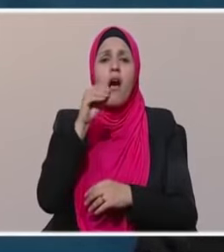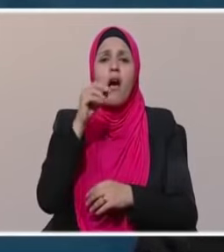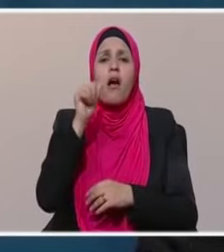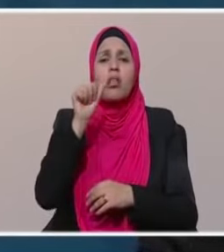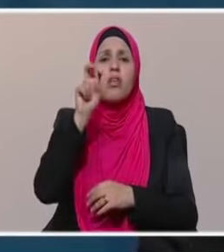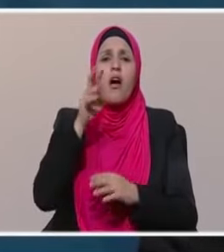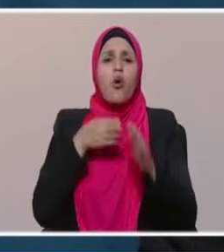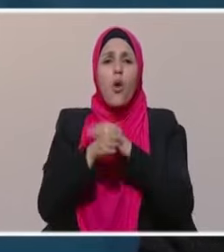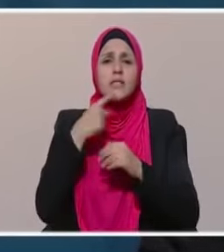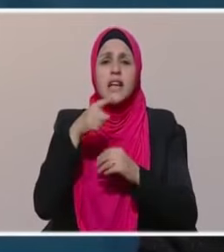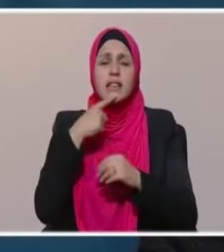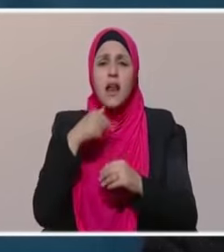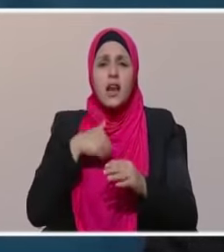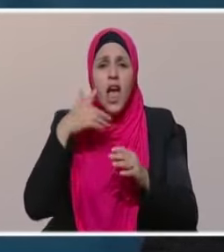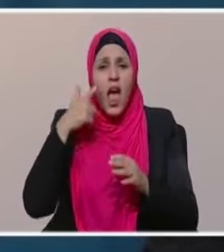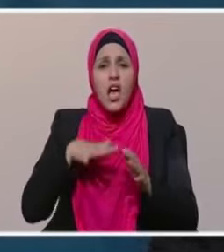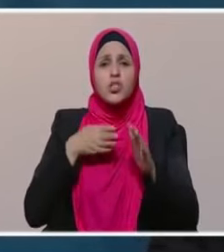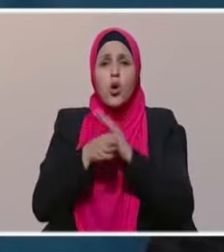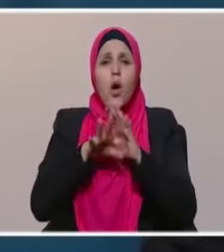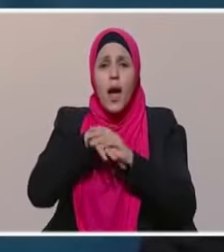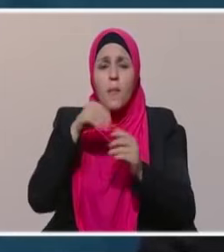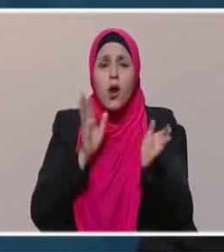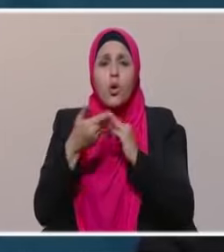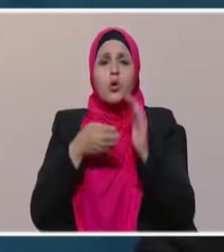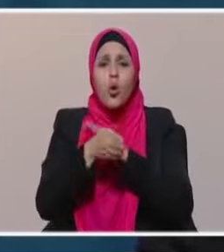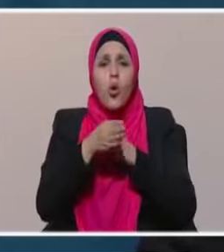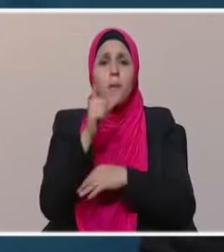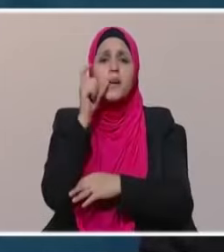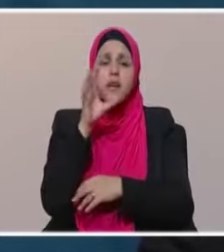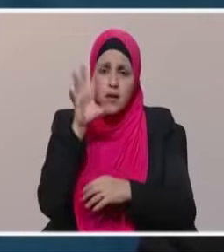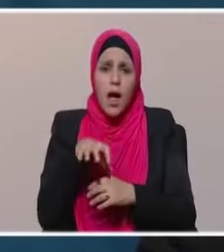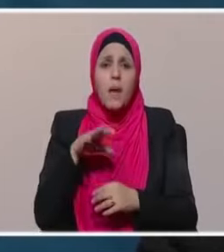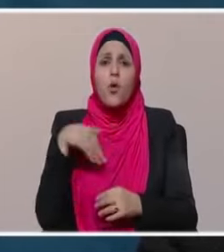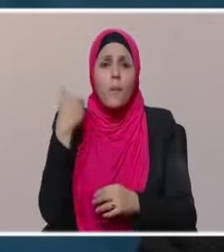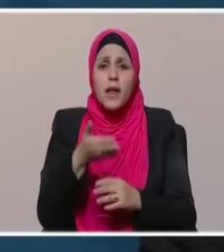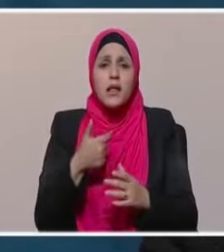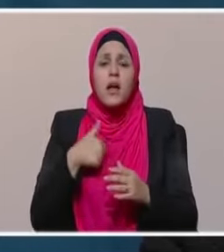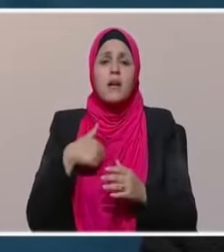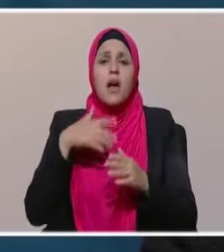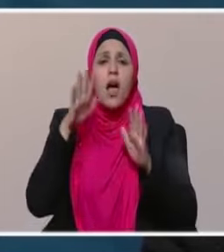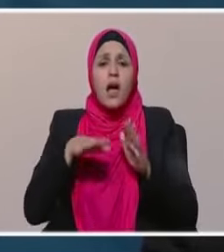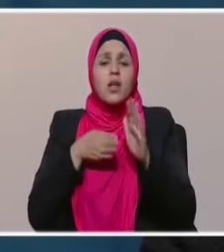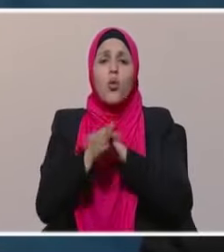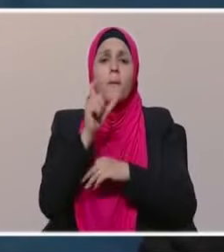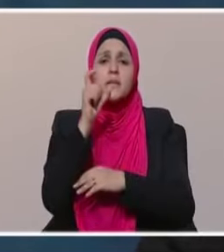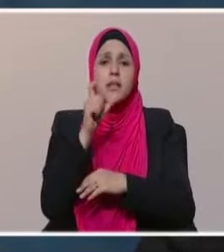كنت قاعده جوه في المسجد. كان عاملين لي اوضه جوه في المسجد. وبعدين كنت قاعده في المسجد